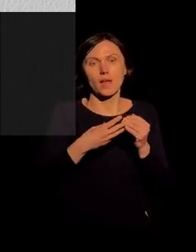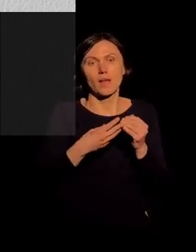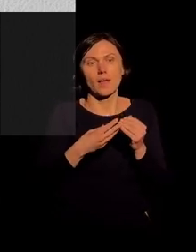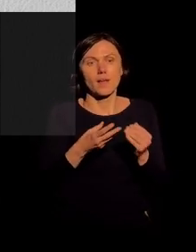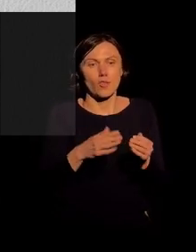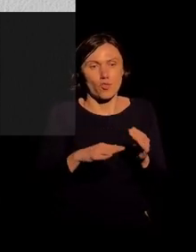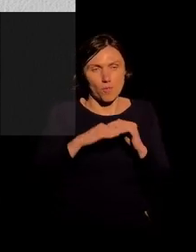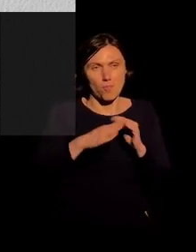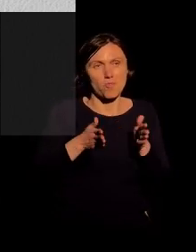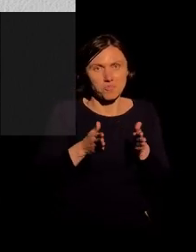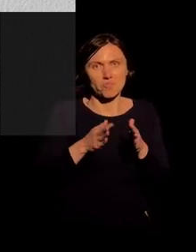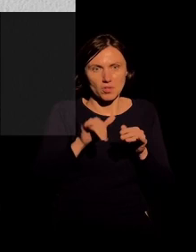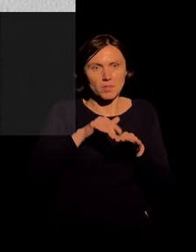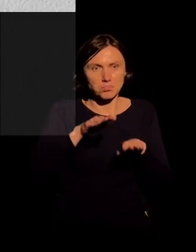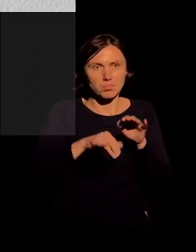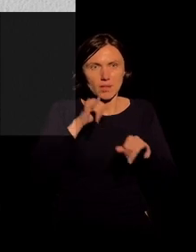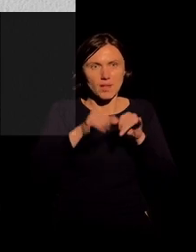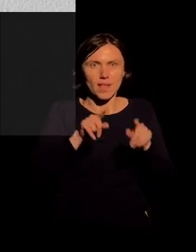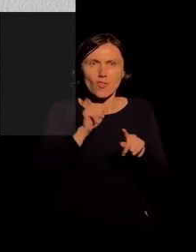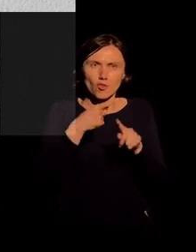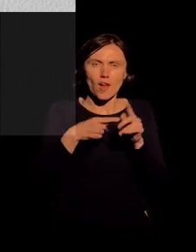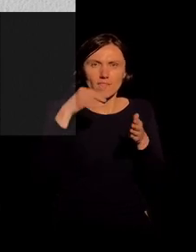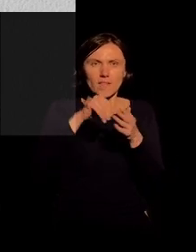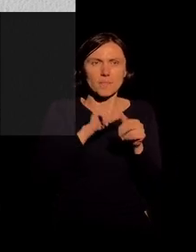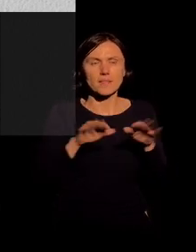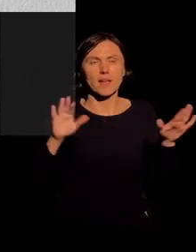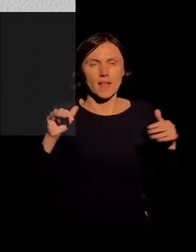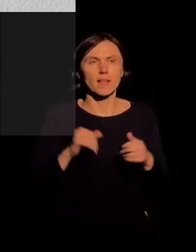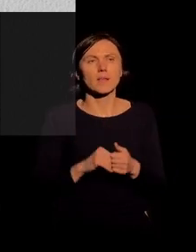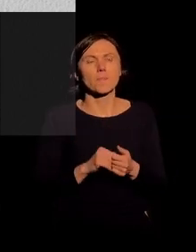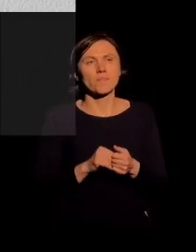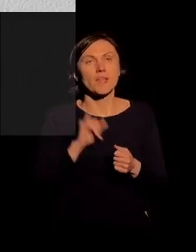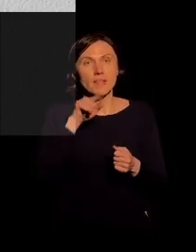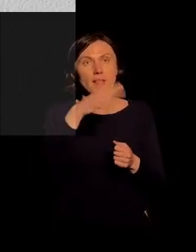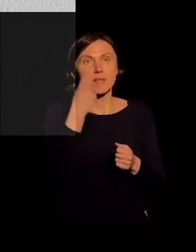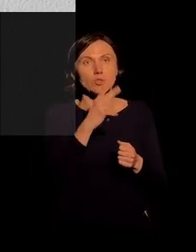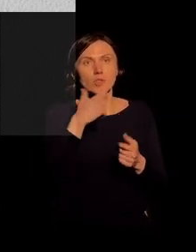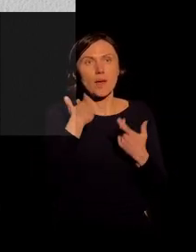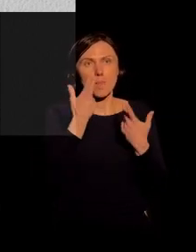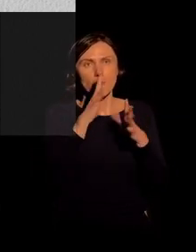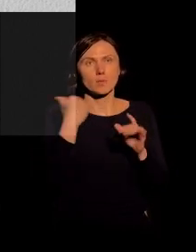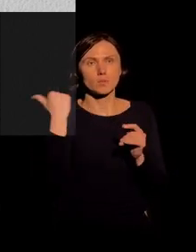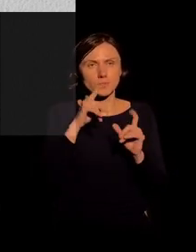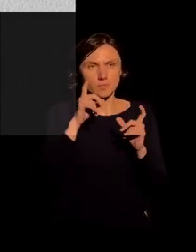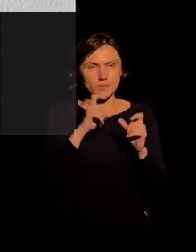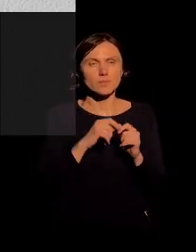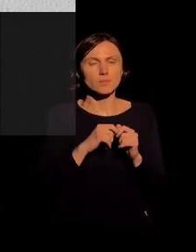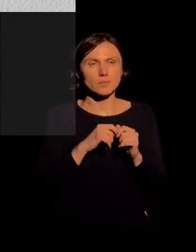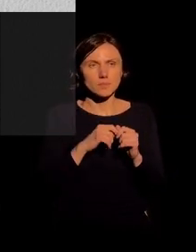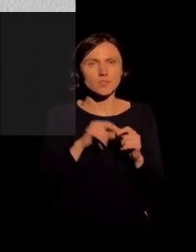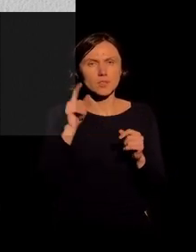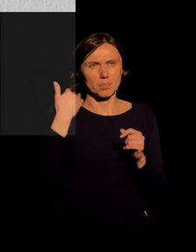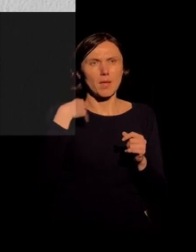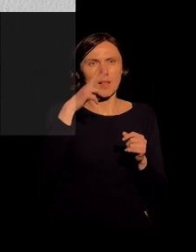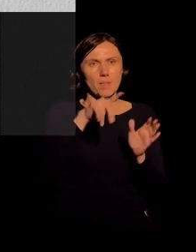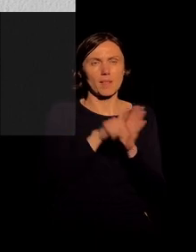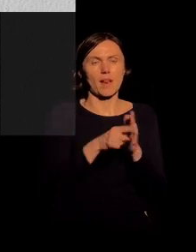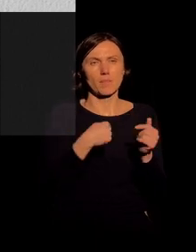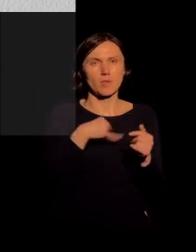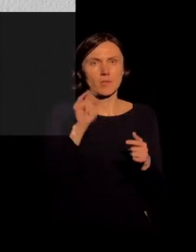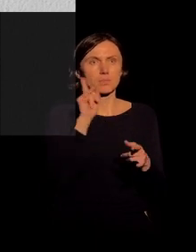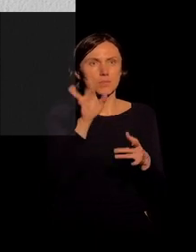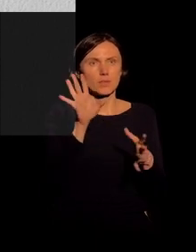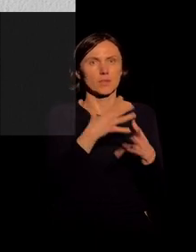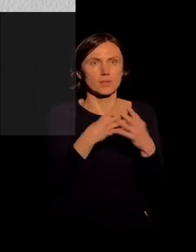no jednak jest jakiś w tym element latania. I ten rysunek tutaj, ten obraz, który też był kiedyś namalowany dla mnie, on